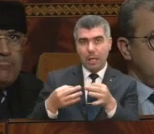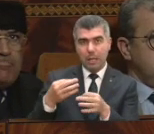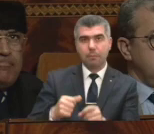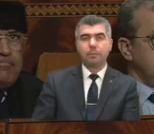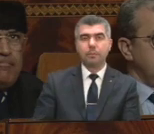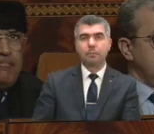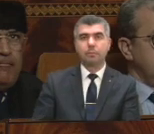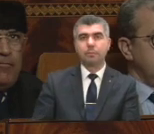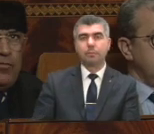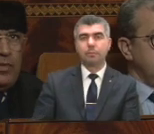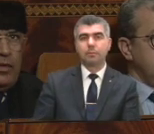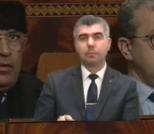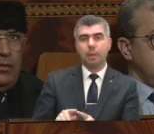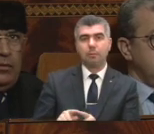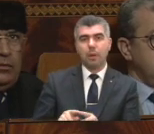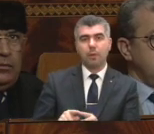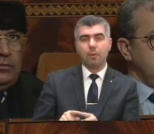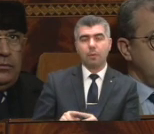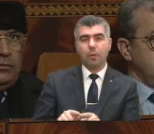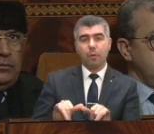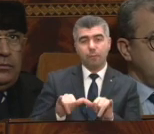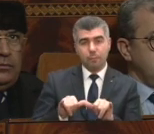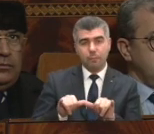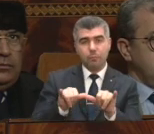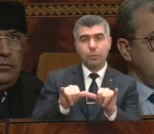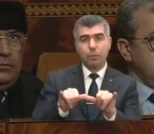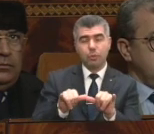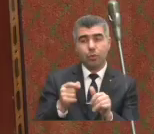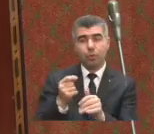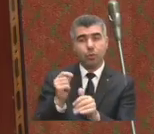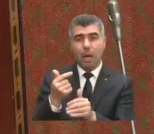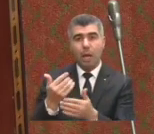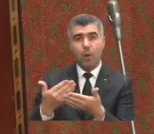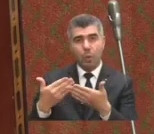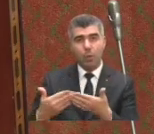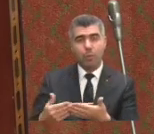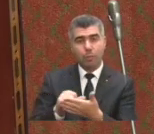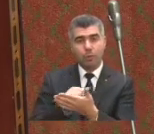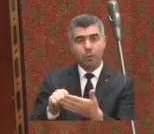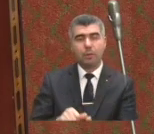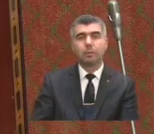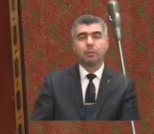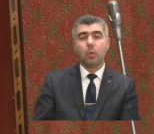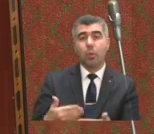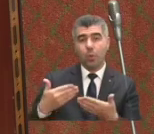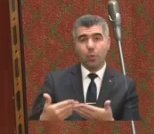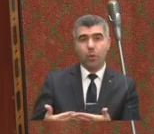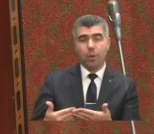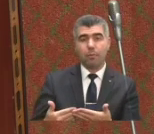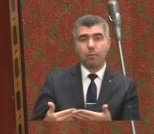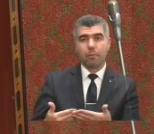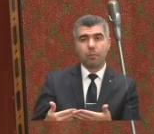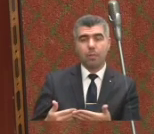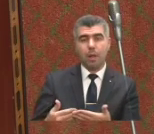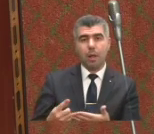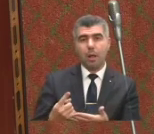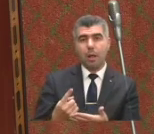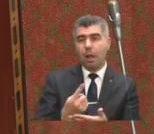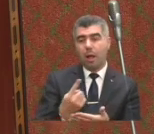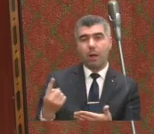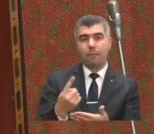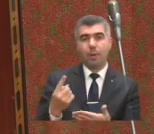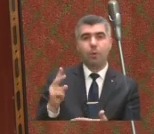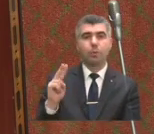مشى للاسواق ودخل وشرى الحليب شحال شراه شحال كيدير اليوم؟ اليوم كيدير سيد الوزير 12 درهم اللتر.